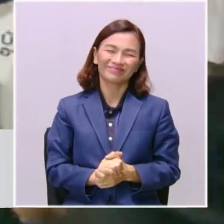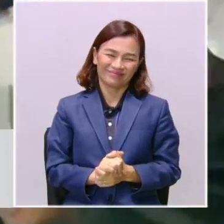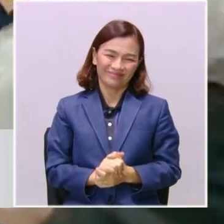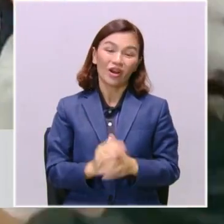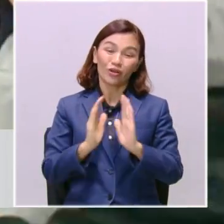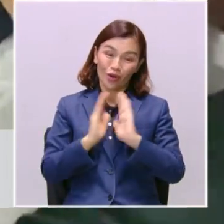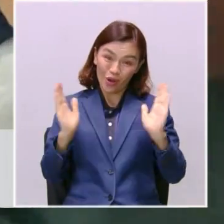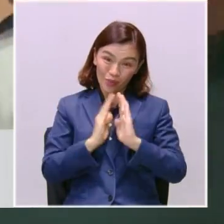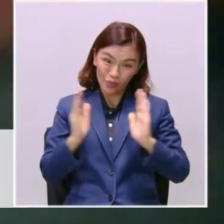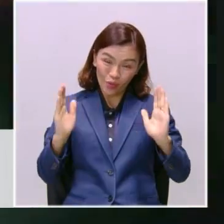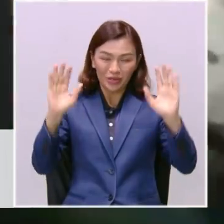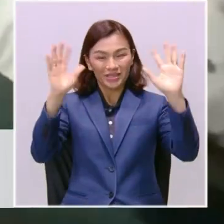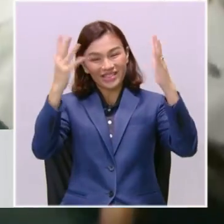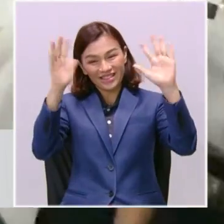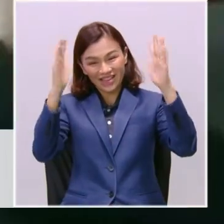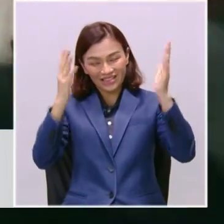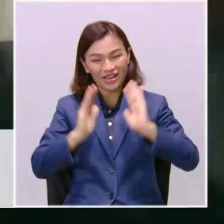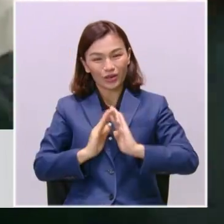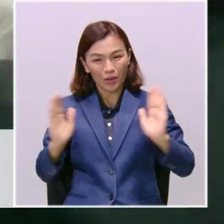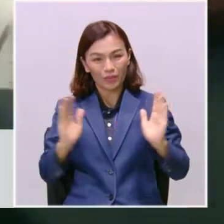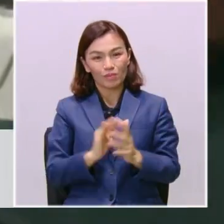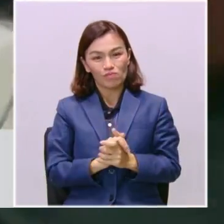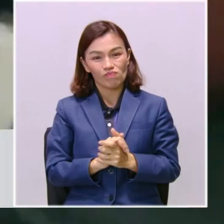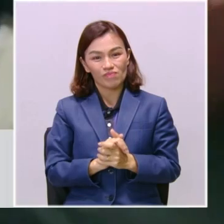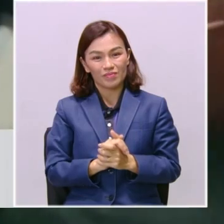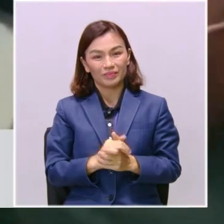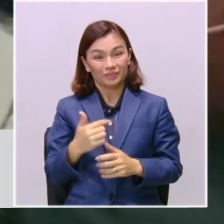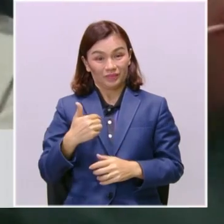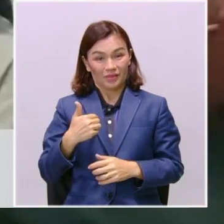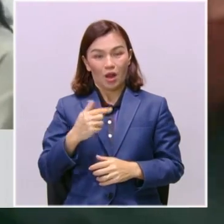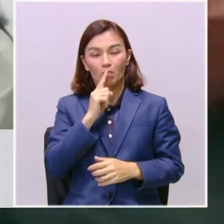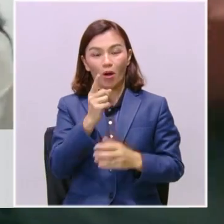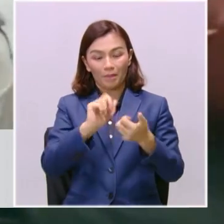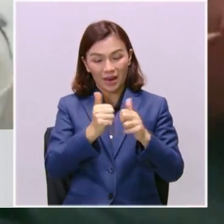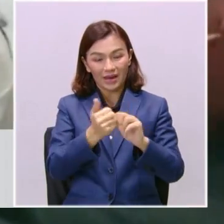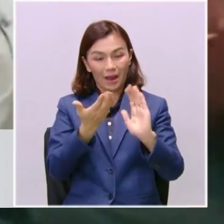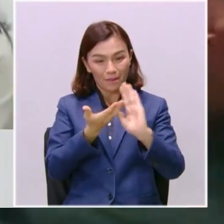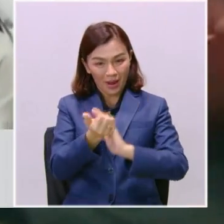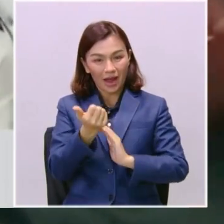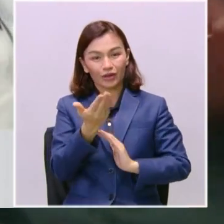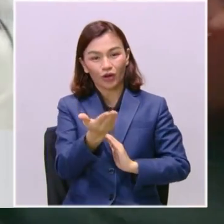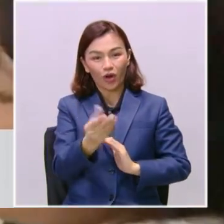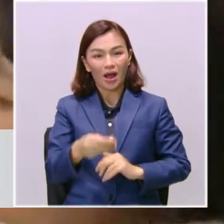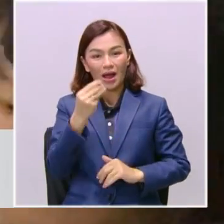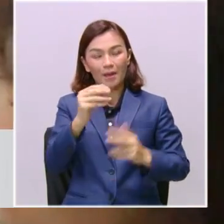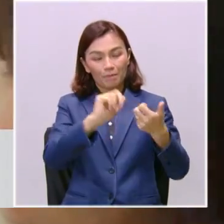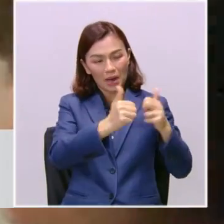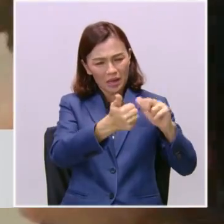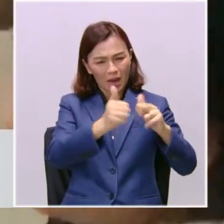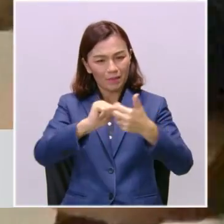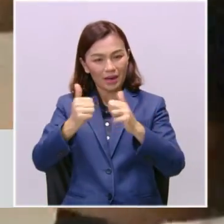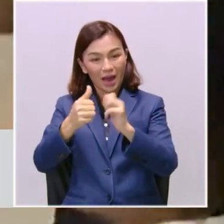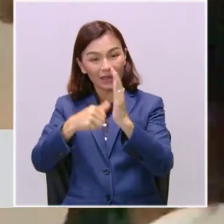ขอบคุณนะคะที่มาให้กำลังใจ ให้คุณลุงก้าวผ่านปัญหาตรงนี้ไปให้ได้นะคะคุณลุงเพราะว่าแบบปัญหามันมีท